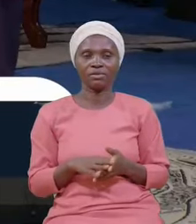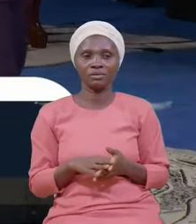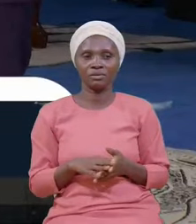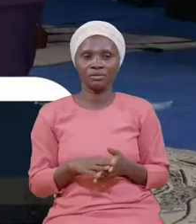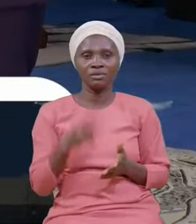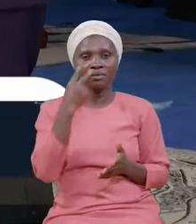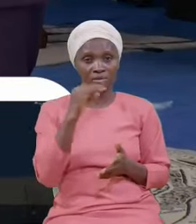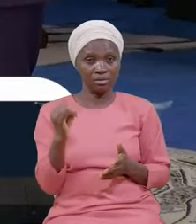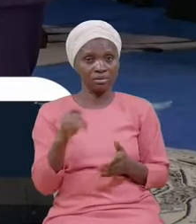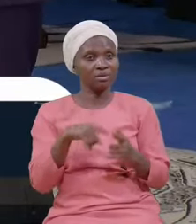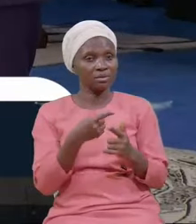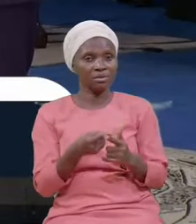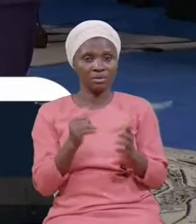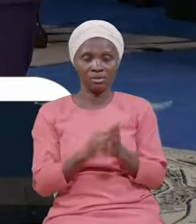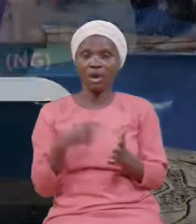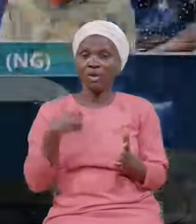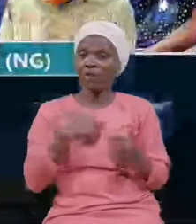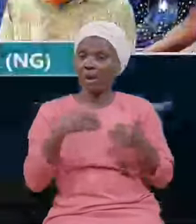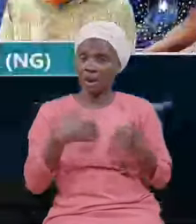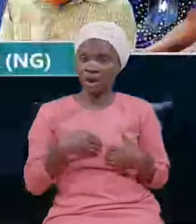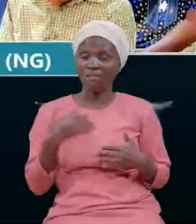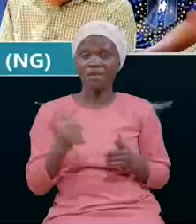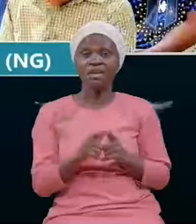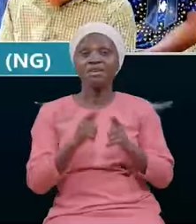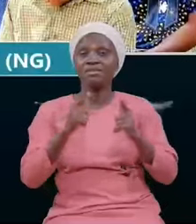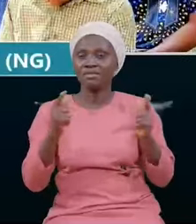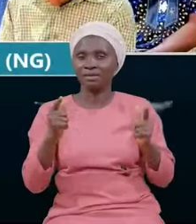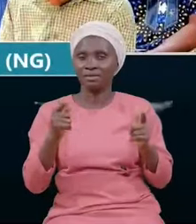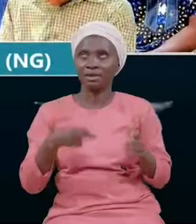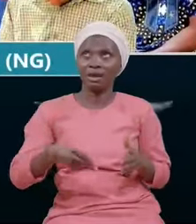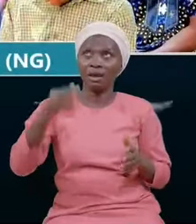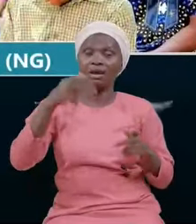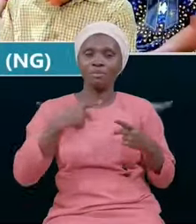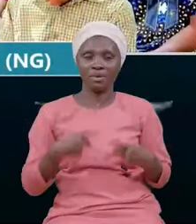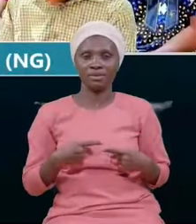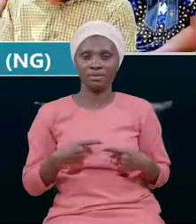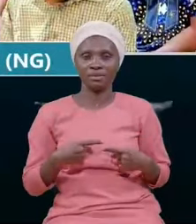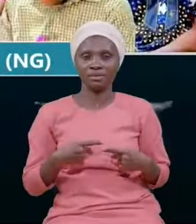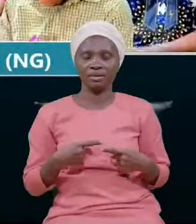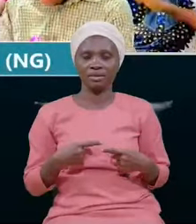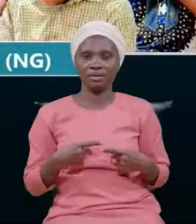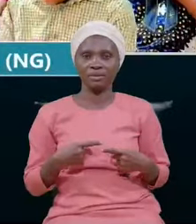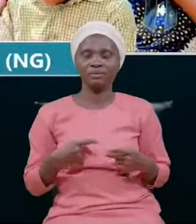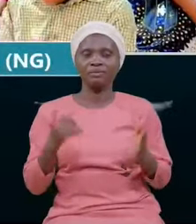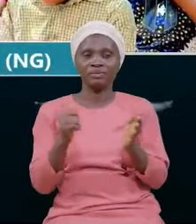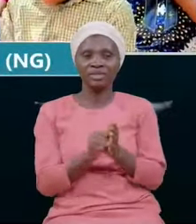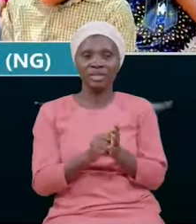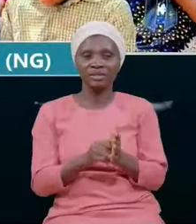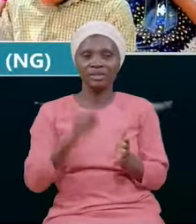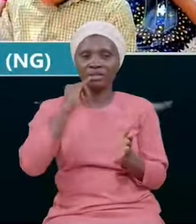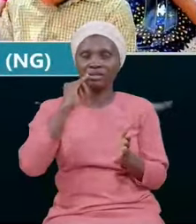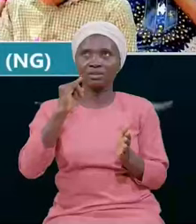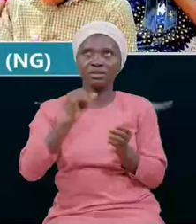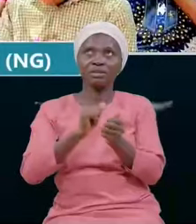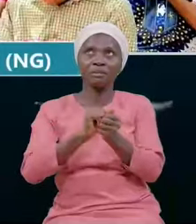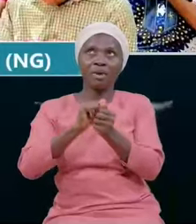14. Ainsi, puisque nous avons un grand souverain sacrificateur, qui a traversé